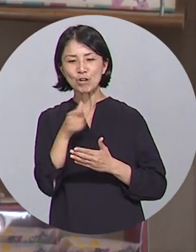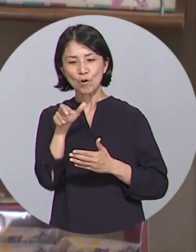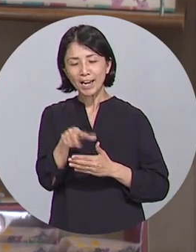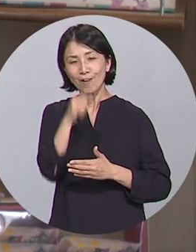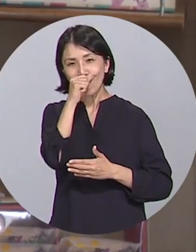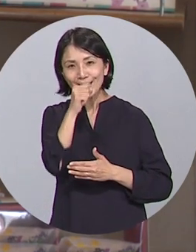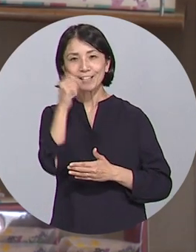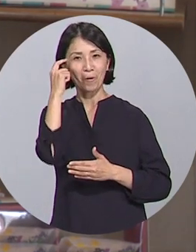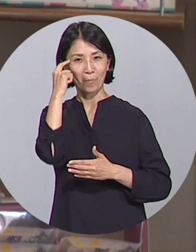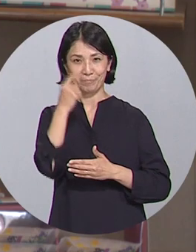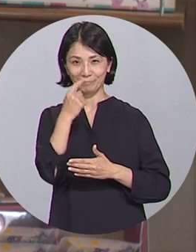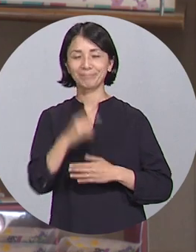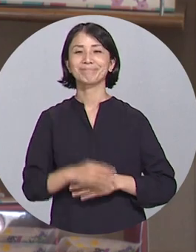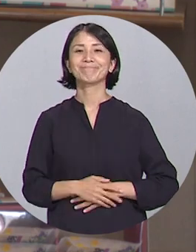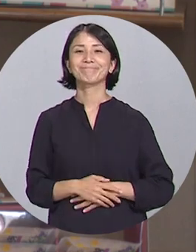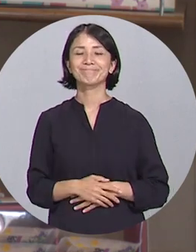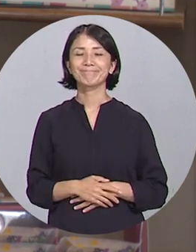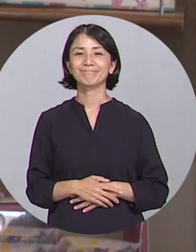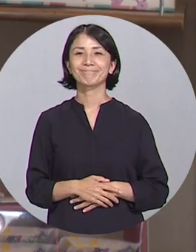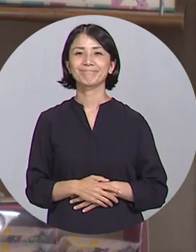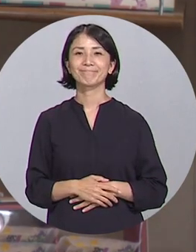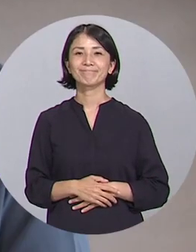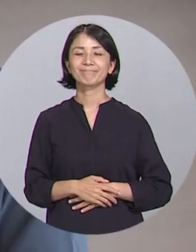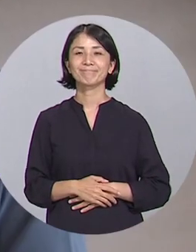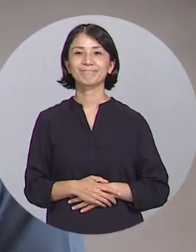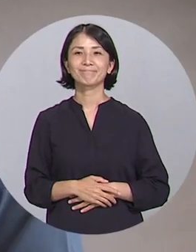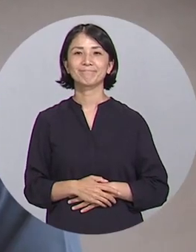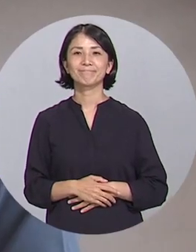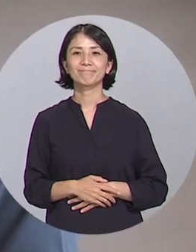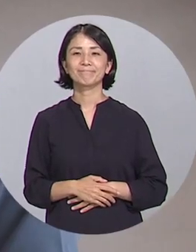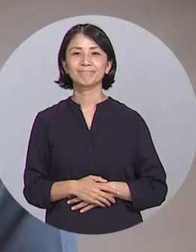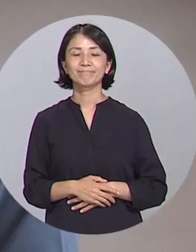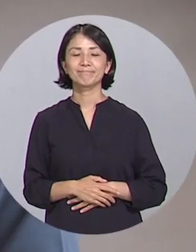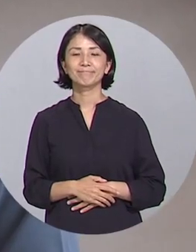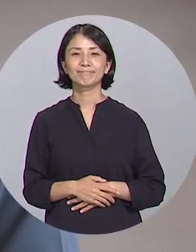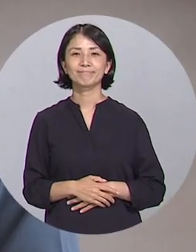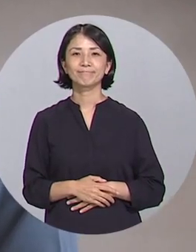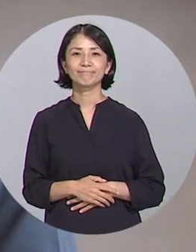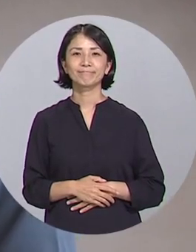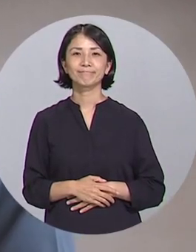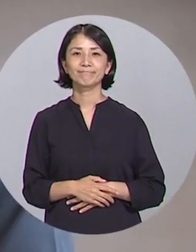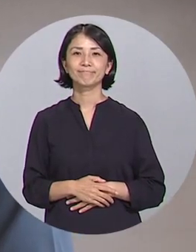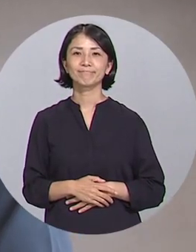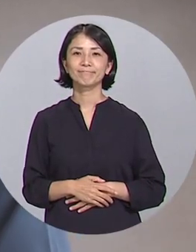思いましてね、入れることにしました。 なるほど。